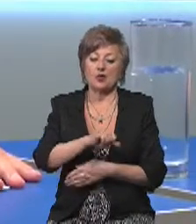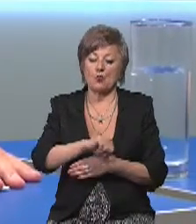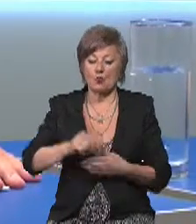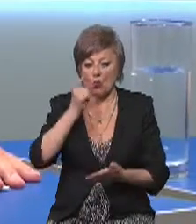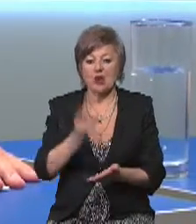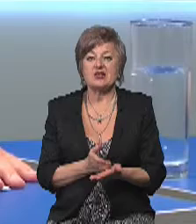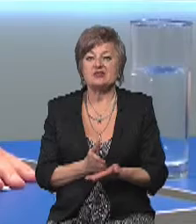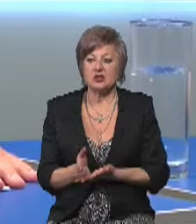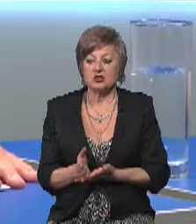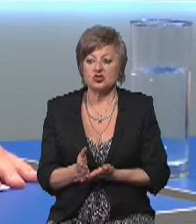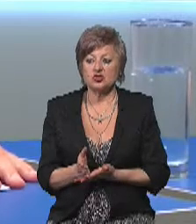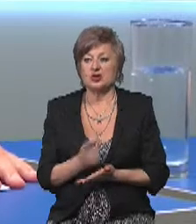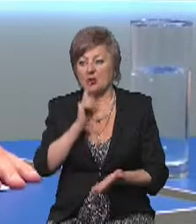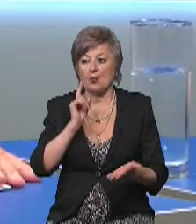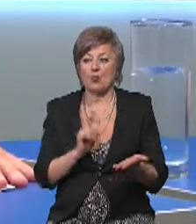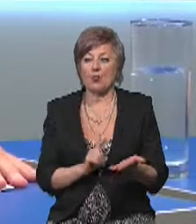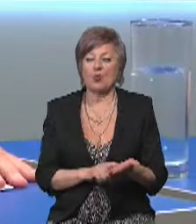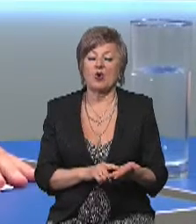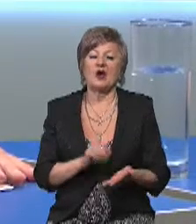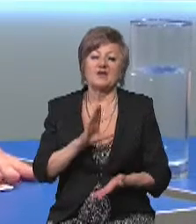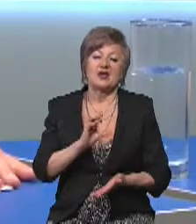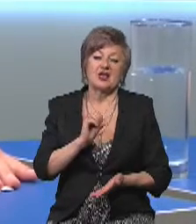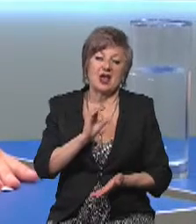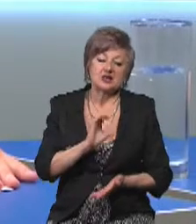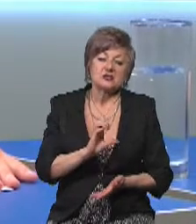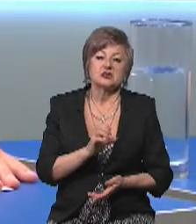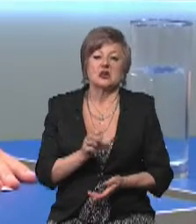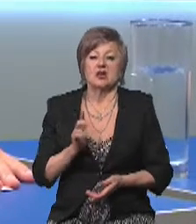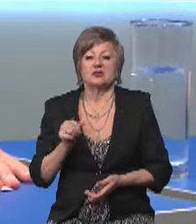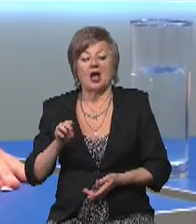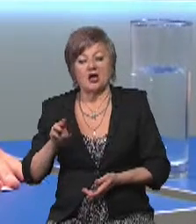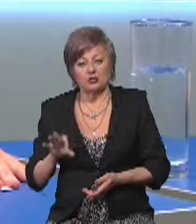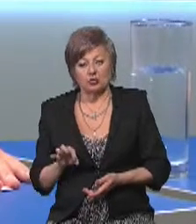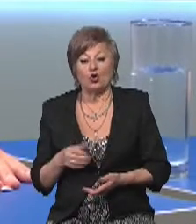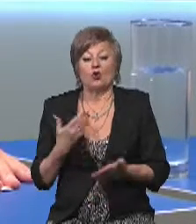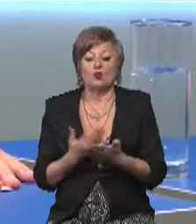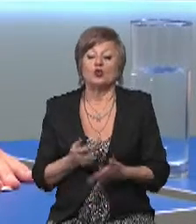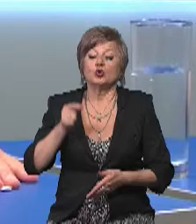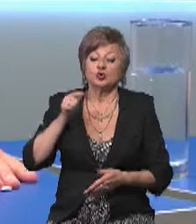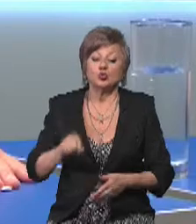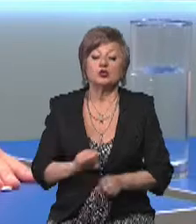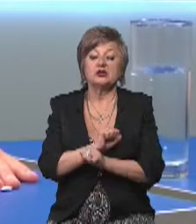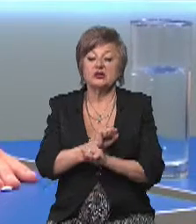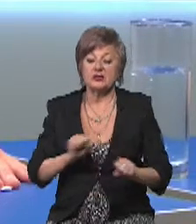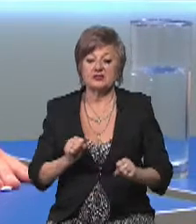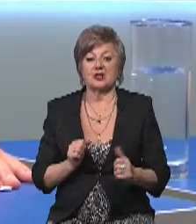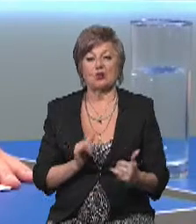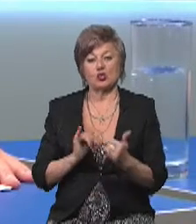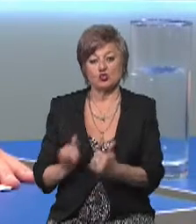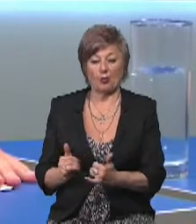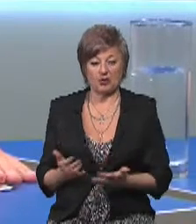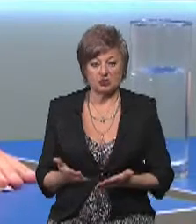тобто напрямок на входження в ЄС, НАТО і так далі. Тобто ось тут не можна нічим поступитись, тому